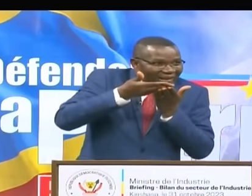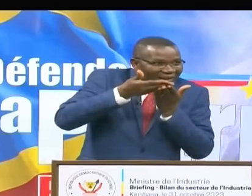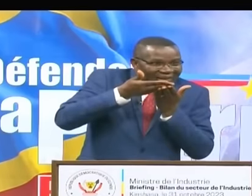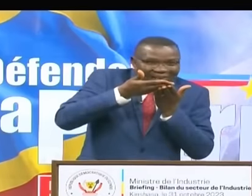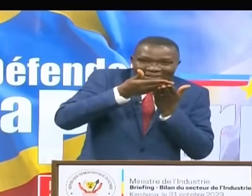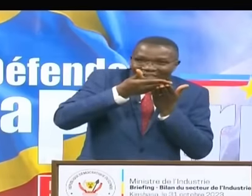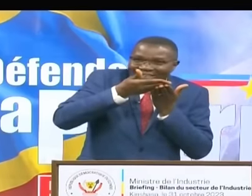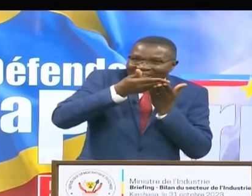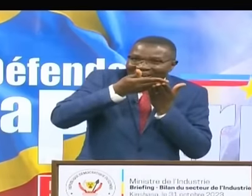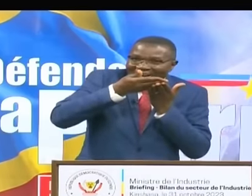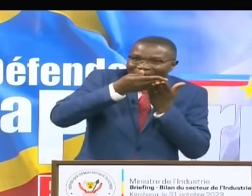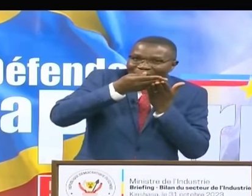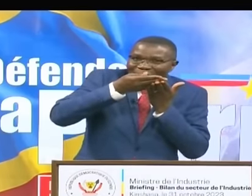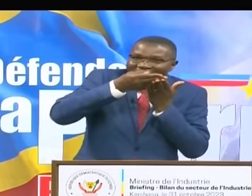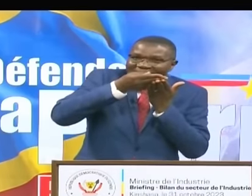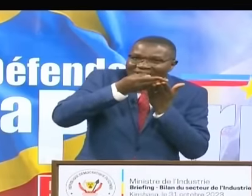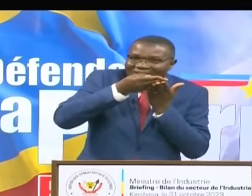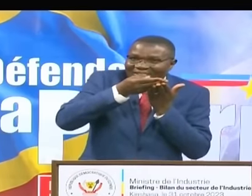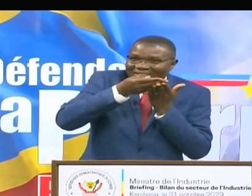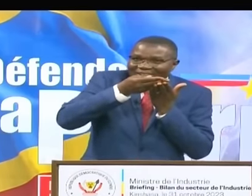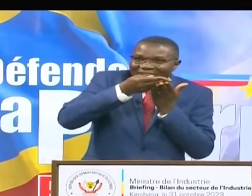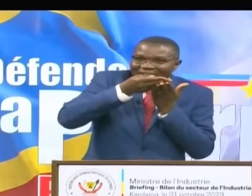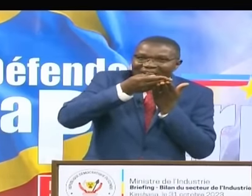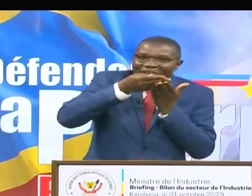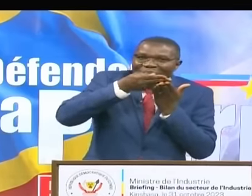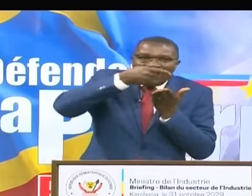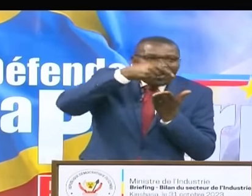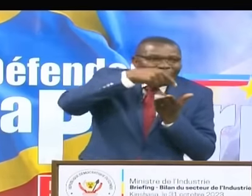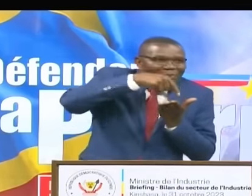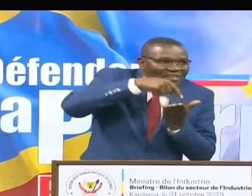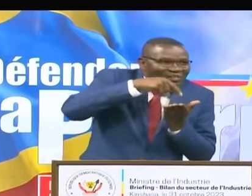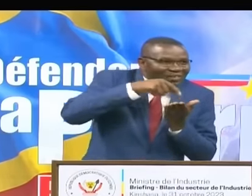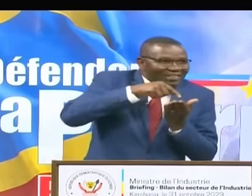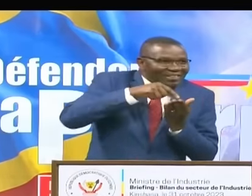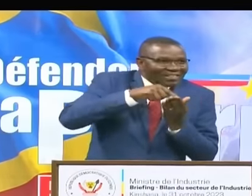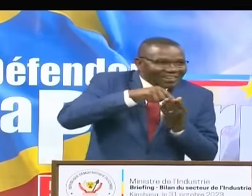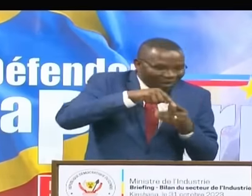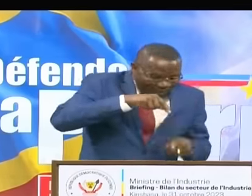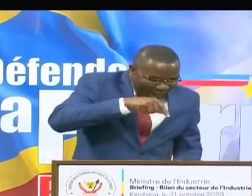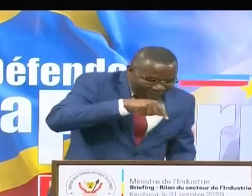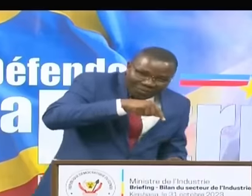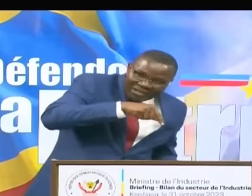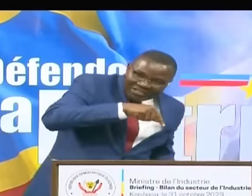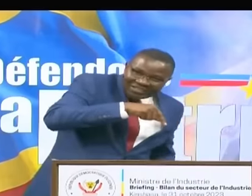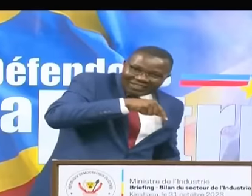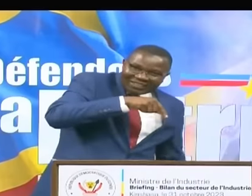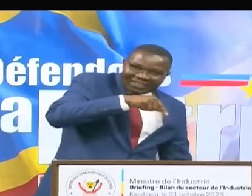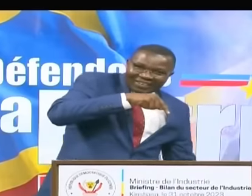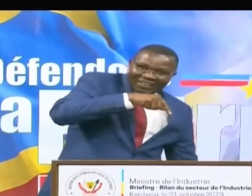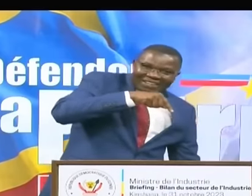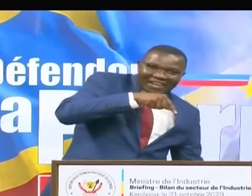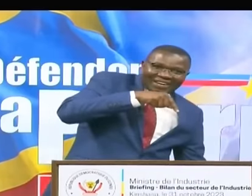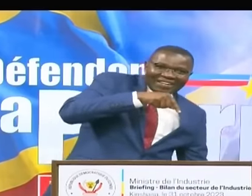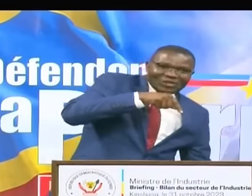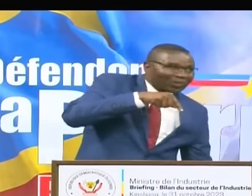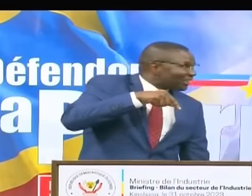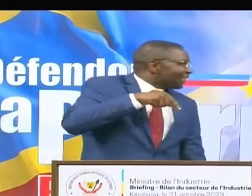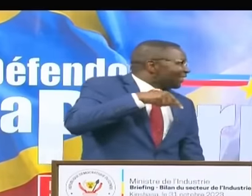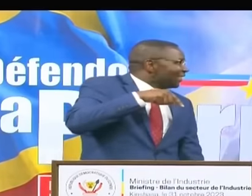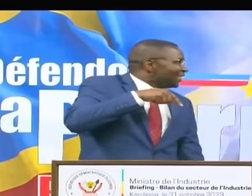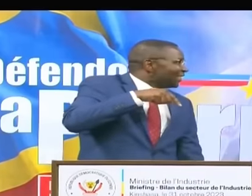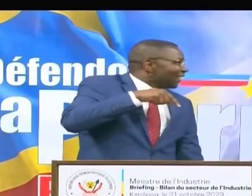120. Il reste à moins 10. Moins 10. Et les gens n'ont pas encore perçu qu'on a quand même franchi les 110